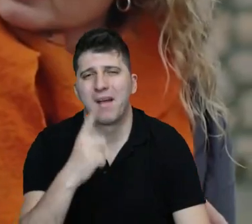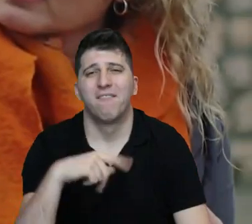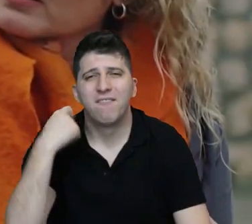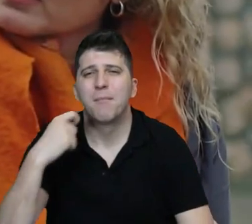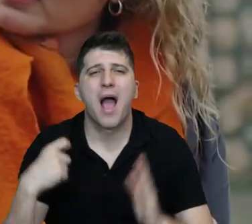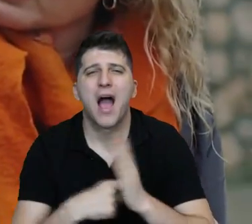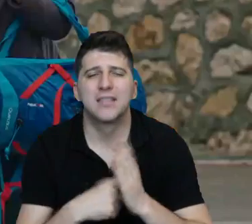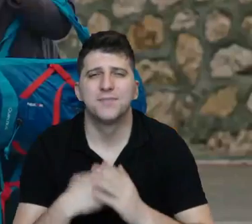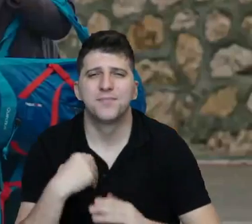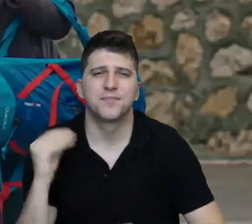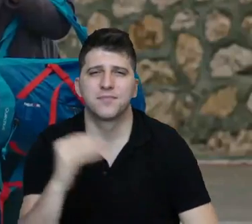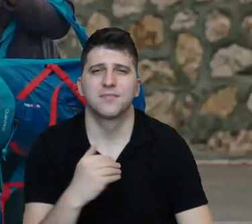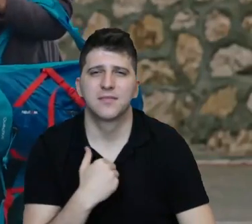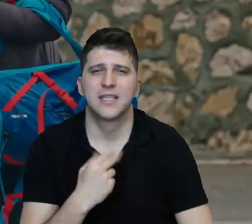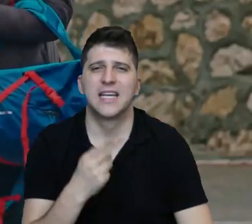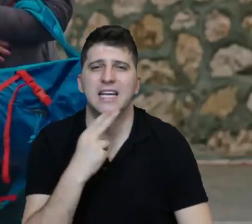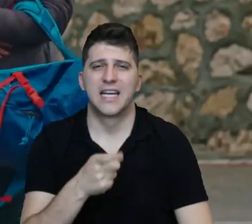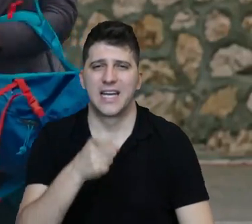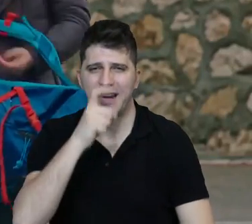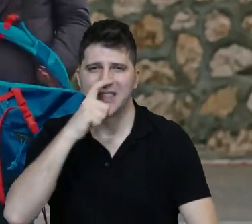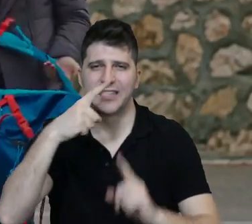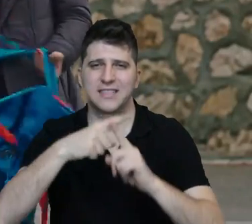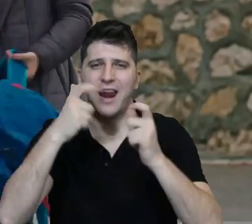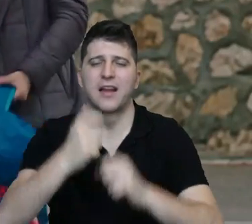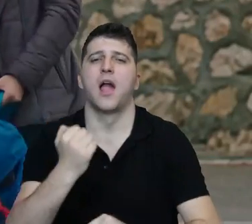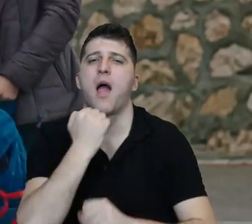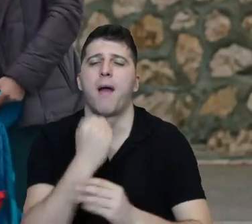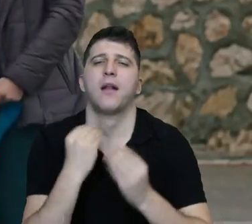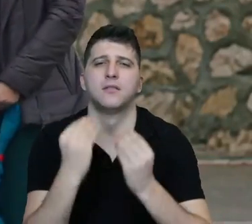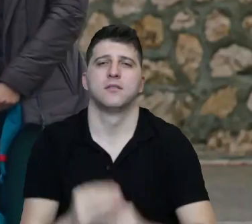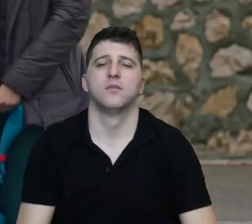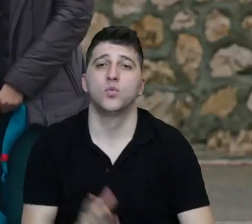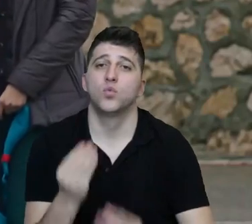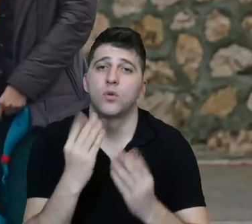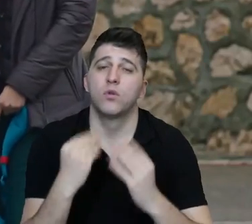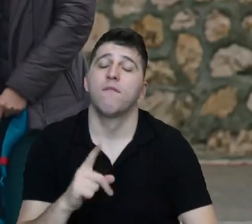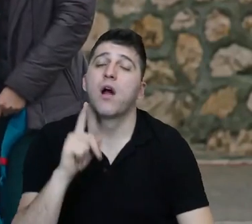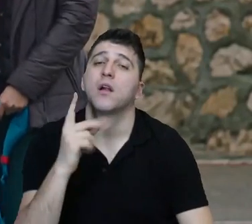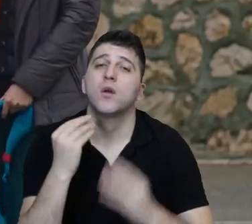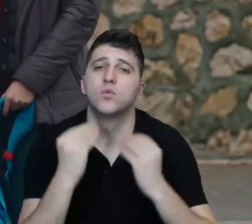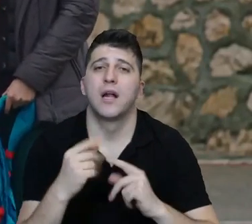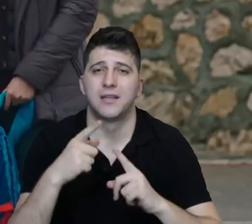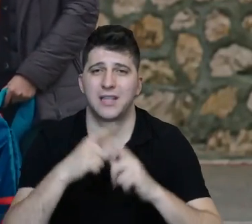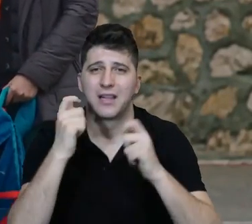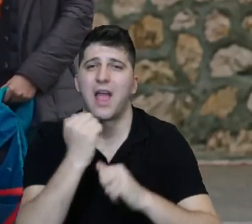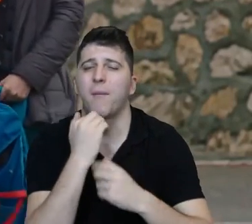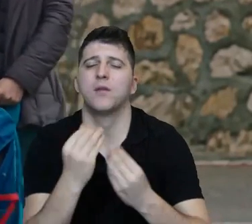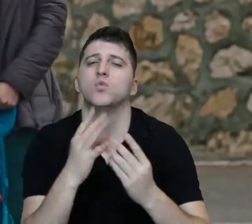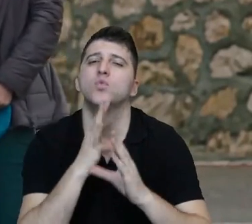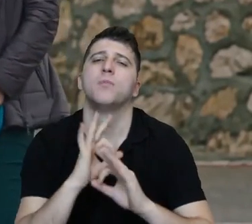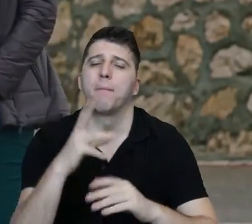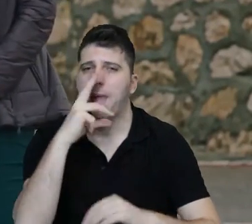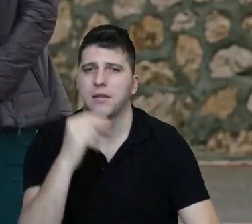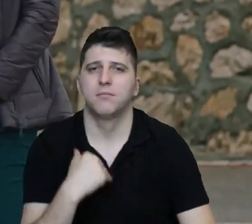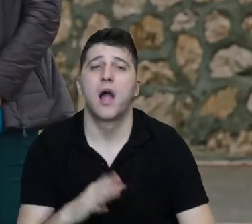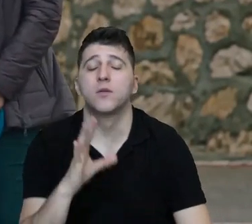adı da ne olsun biliyor musunuz? Kraliçe Taraklı'ya emanet. Vallahi çok güzel olur. Ha? Allah'a siz Taraklı'ya emanet. Vallahi çok